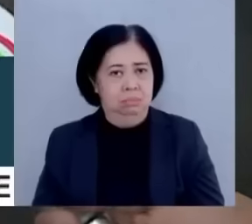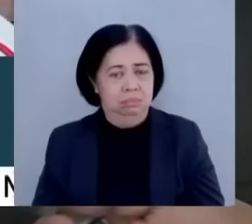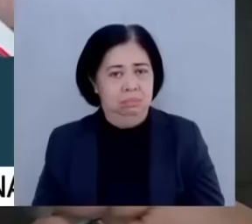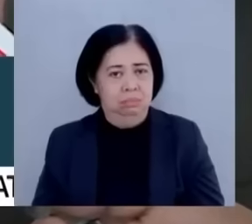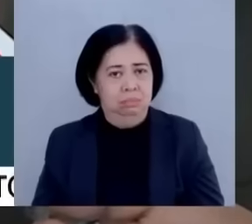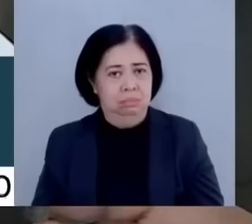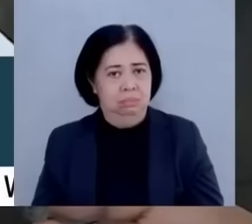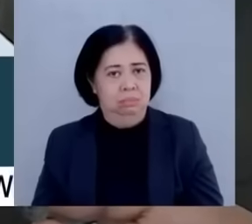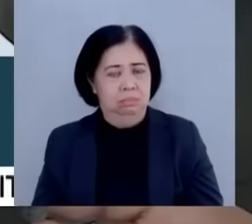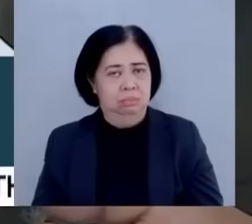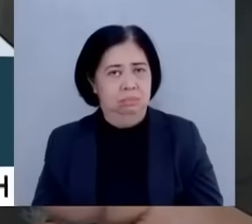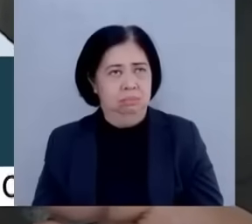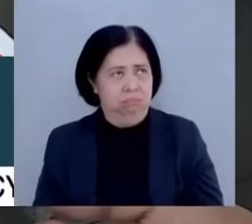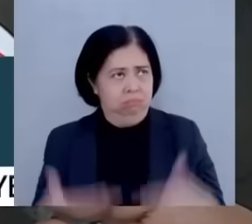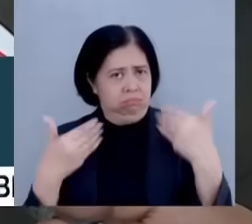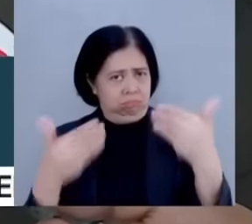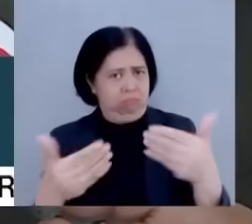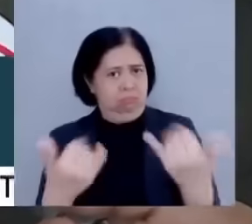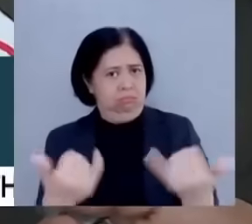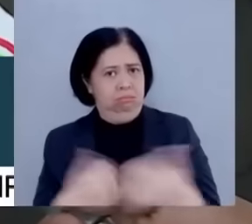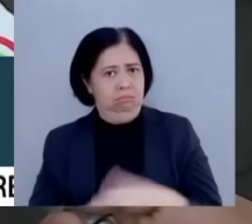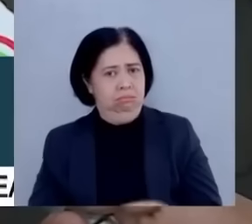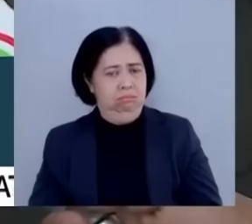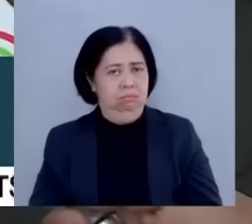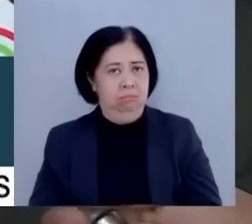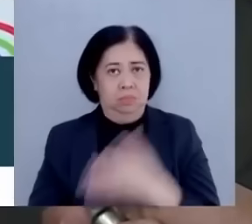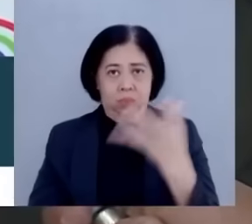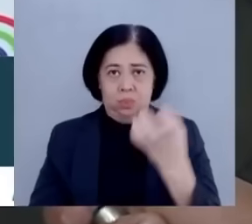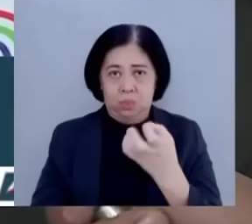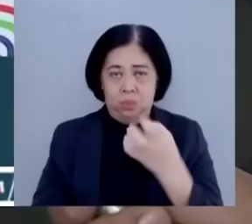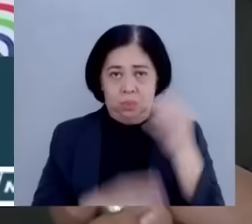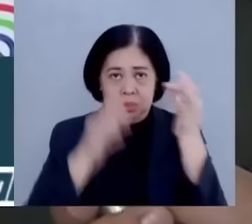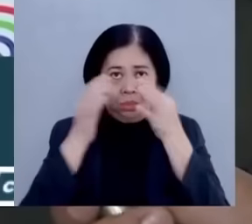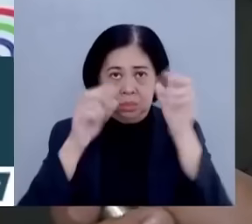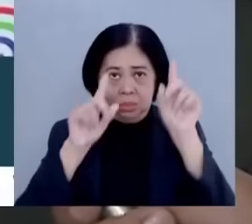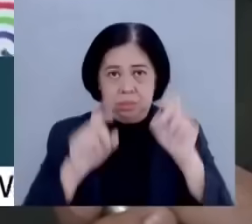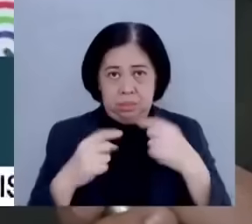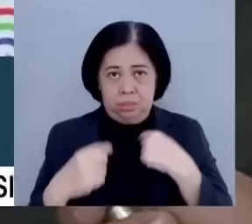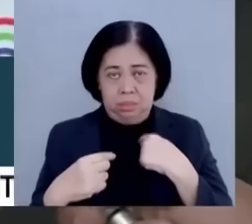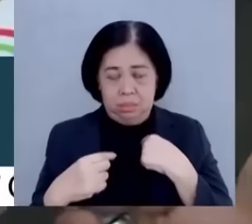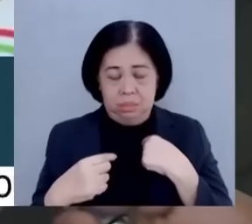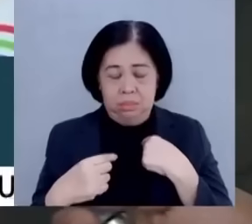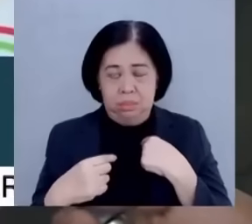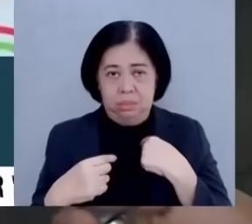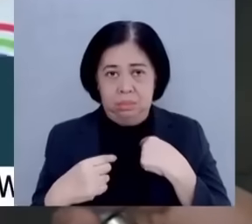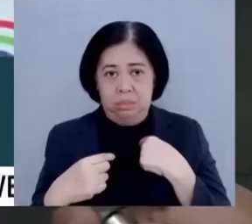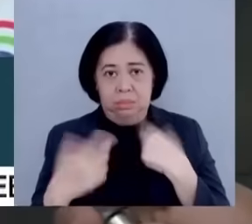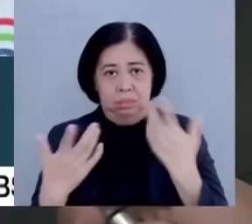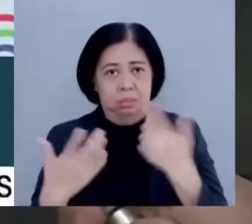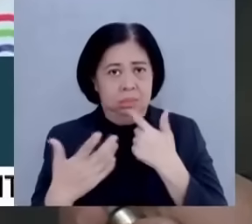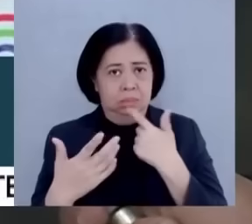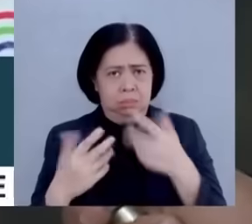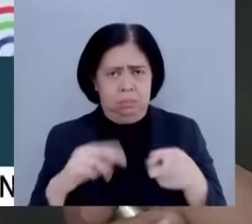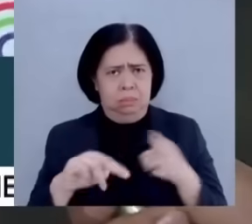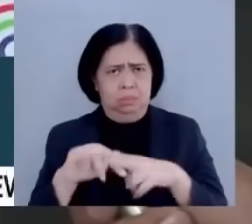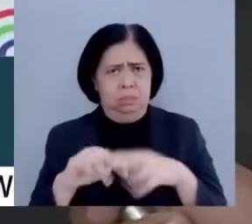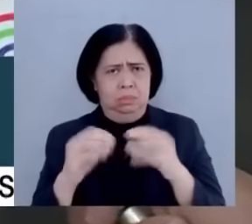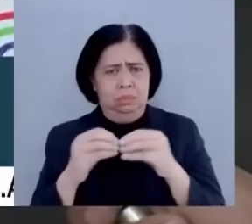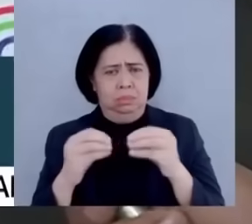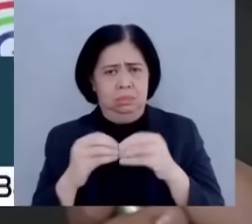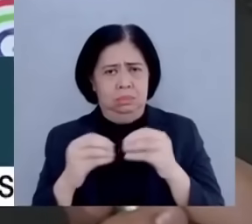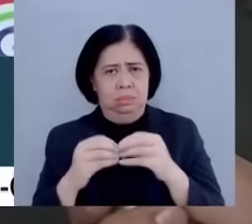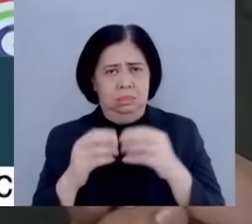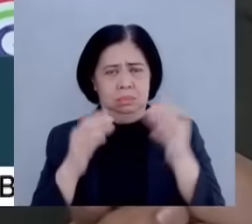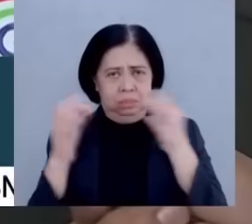No questions asked. Gusto niyo ng drug test? Sabi ko, dagdagan ko pa ng drug